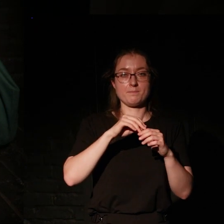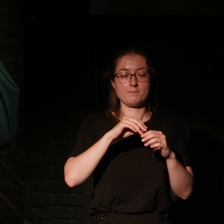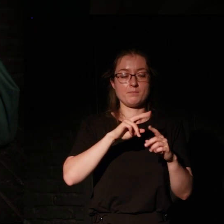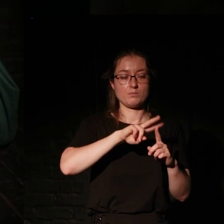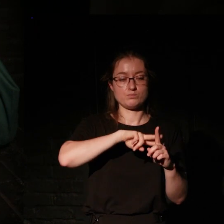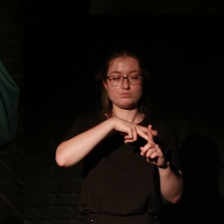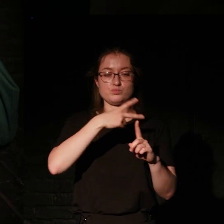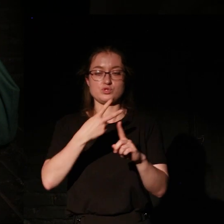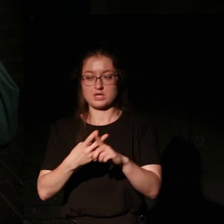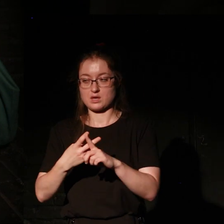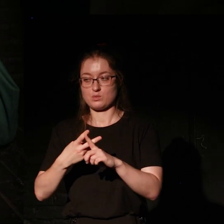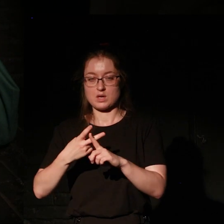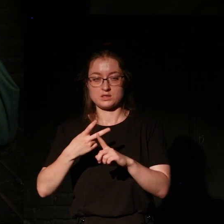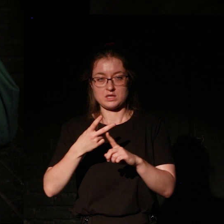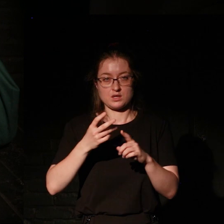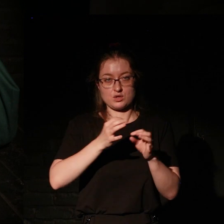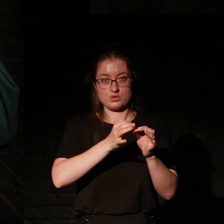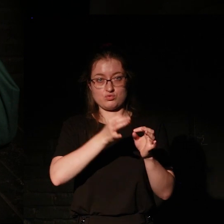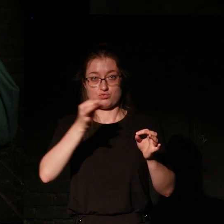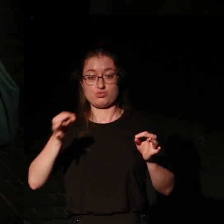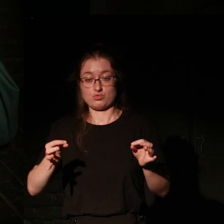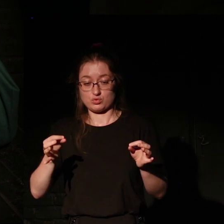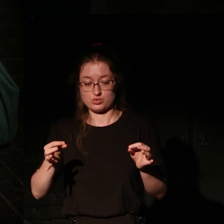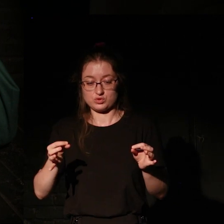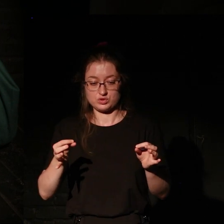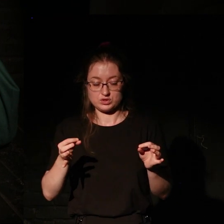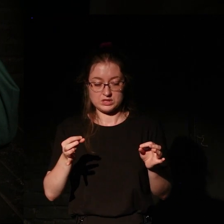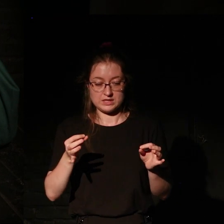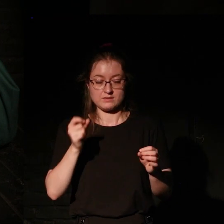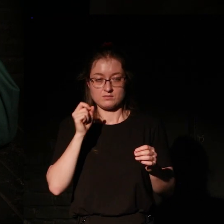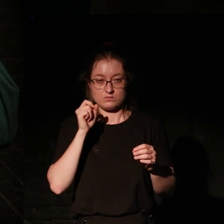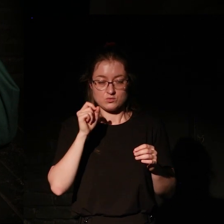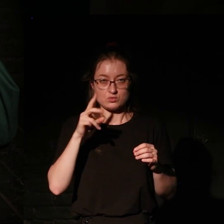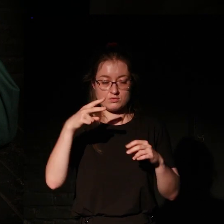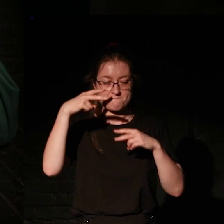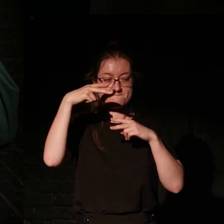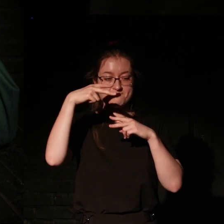tego listu, mamy taki fragment, kiedy Pan